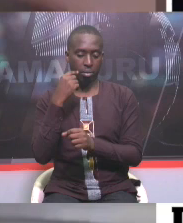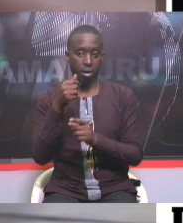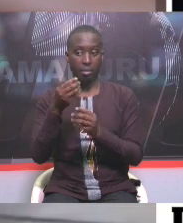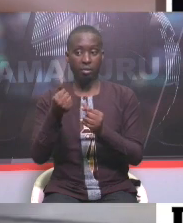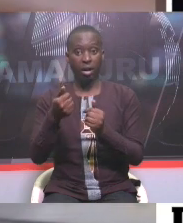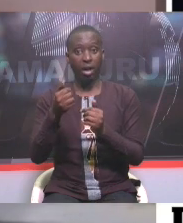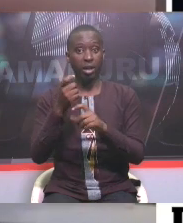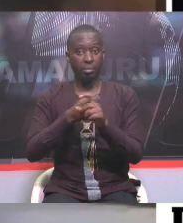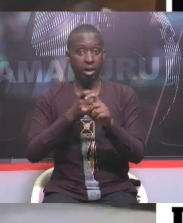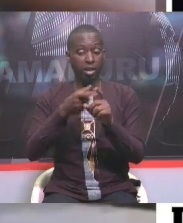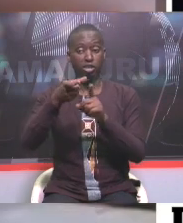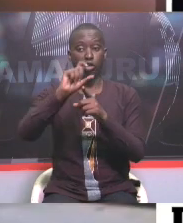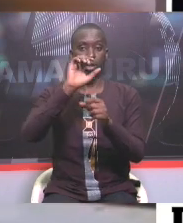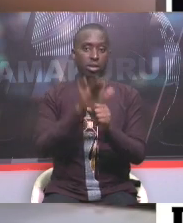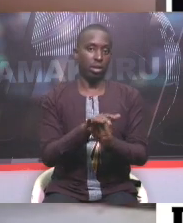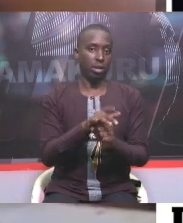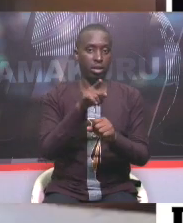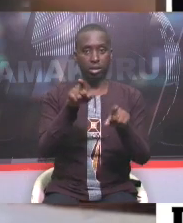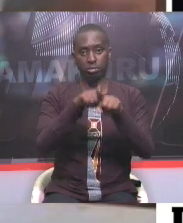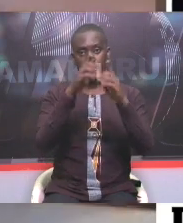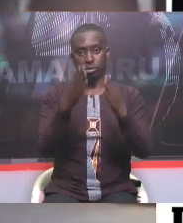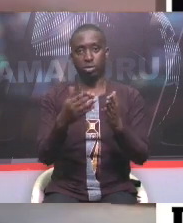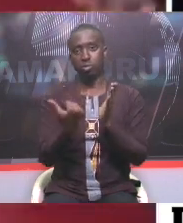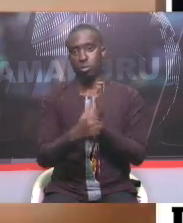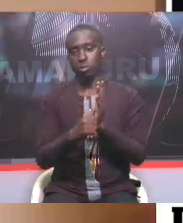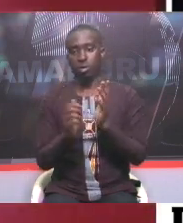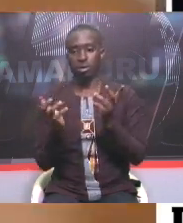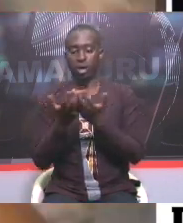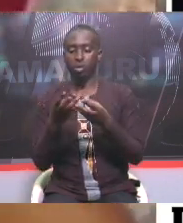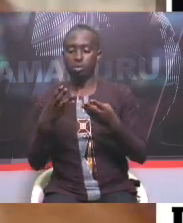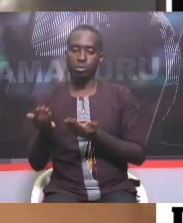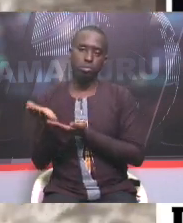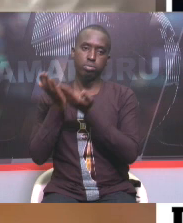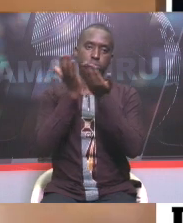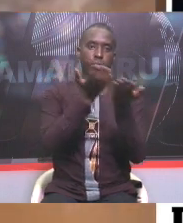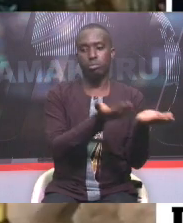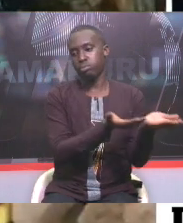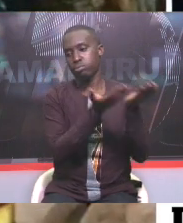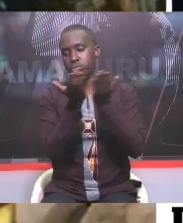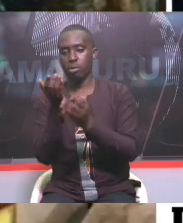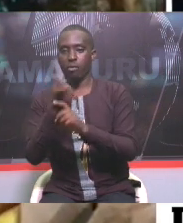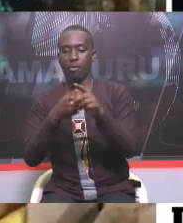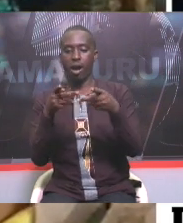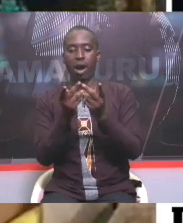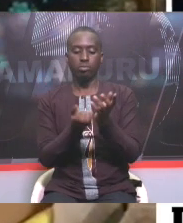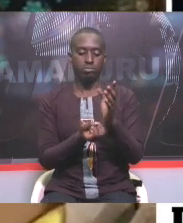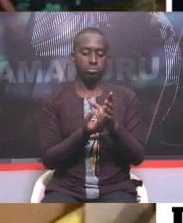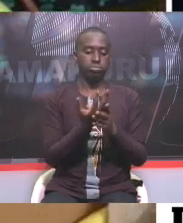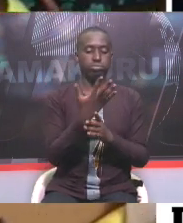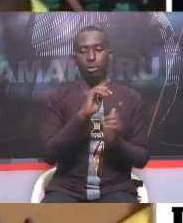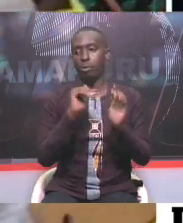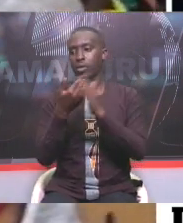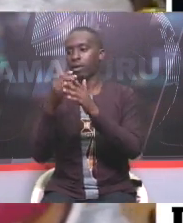cy'ibirayi cyazamutse cyane gutyo nubwo ni problem ijyana na distribution. Kuvana ibicuruzwa bimwe aho byera bakabigeza